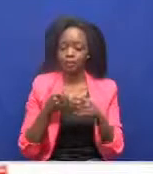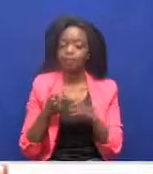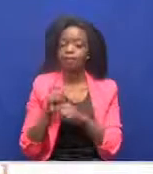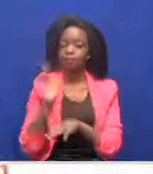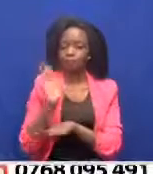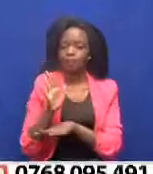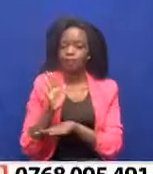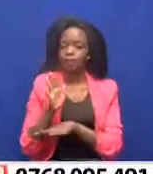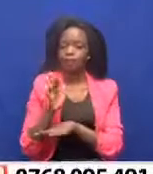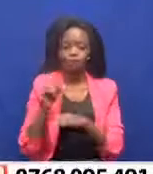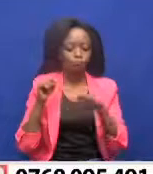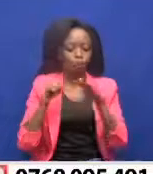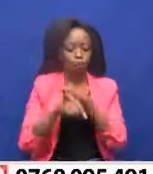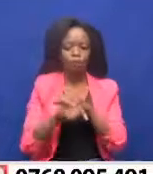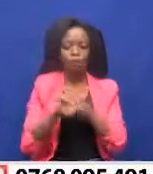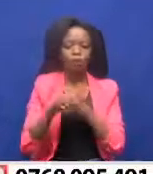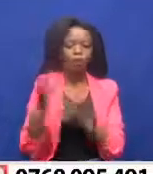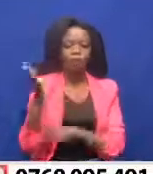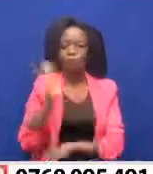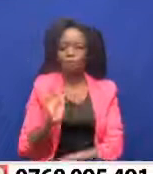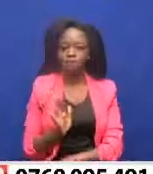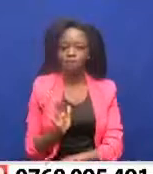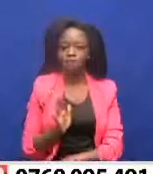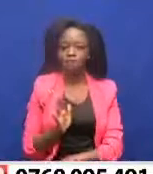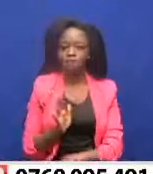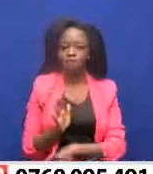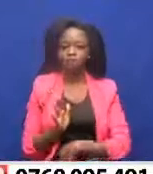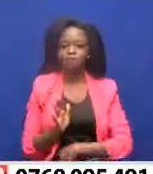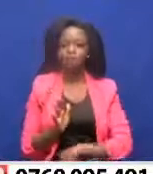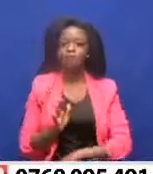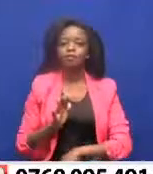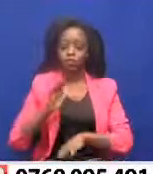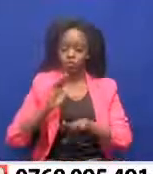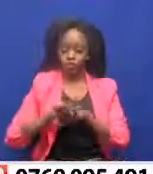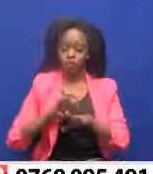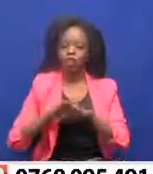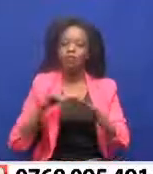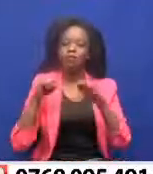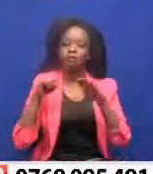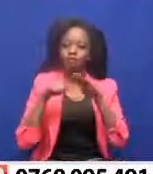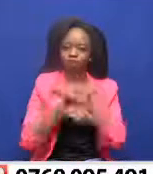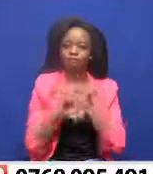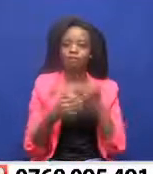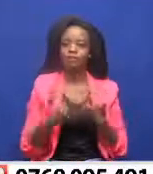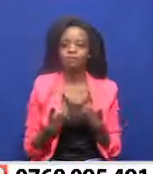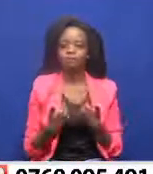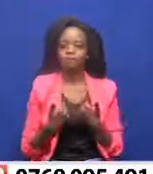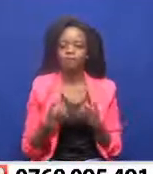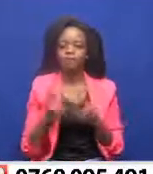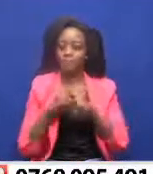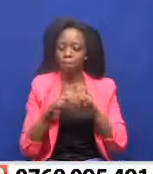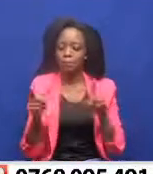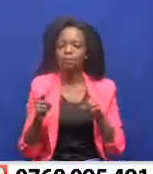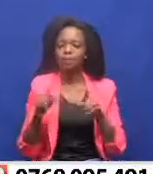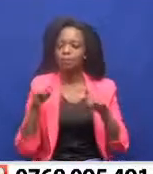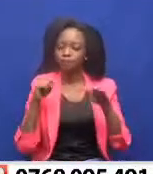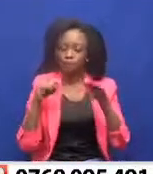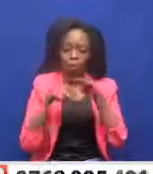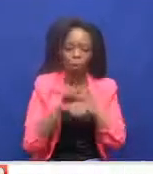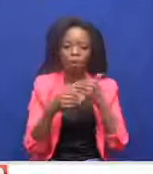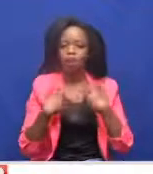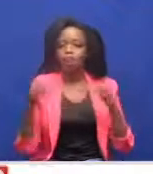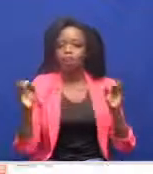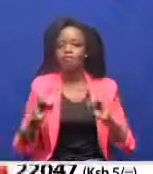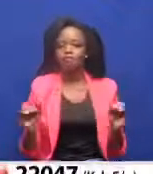Yanga haijafunga Simba. Yanga wakifanya vizuri sana wamepiga draw, lakini wanafungwa tu.